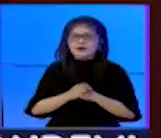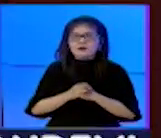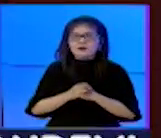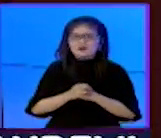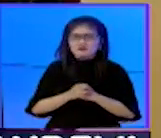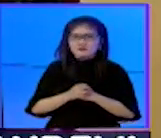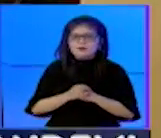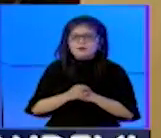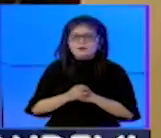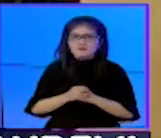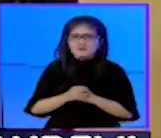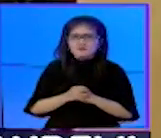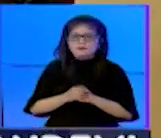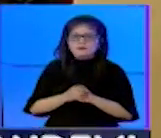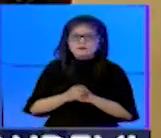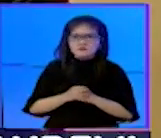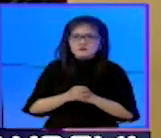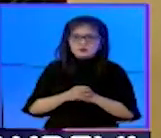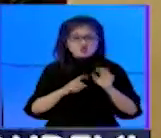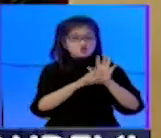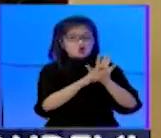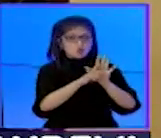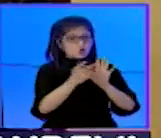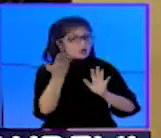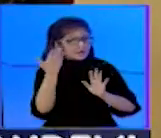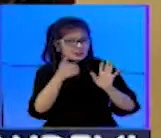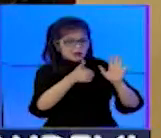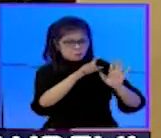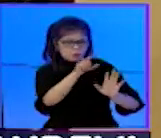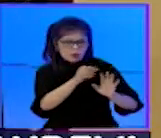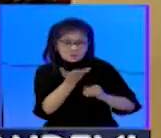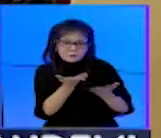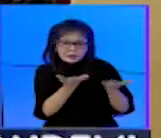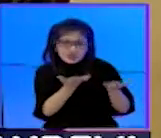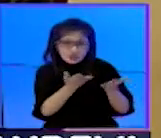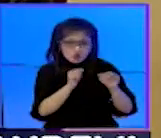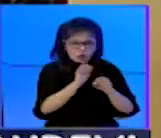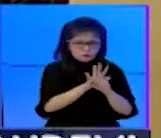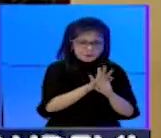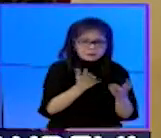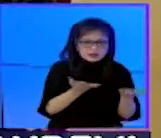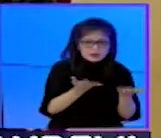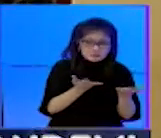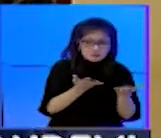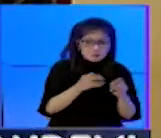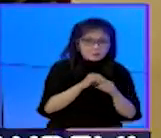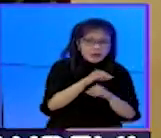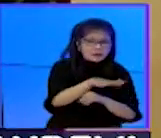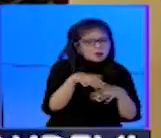kalau misalkan kan kemarin udah hampir 6 bulan ya corona, terus kemudian pengaruh banget enggak sih Bang